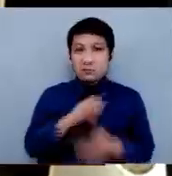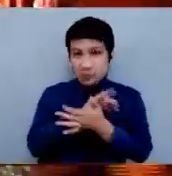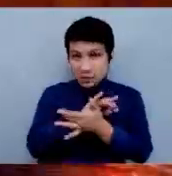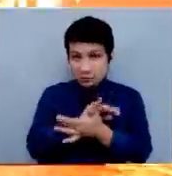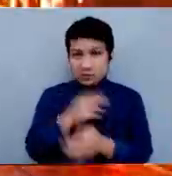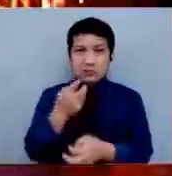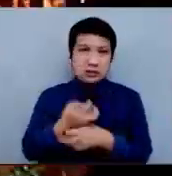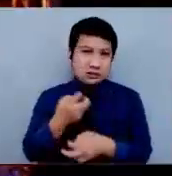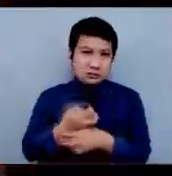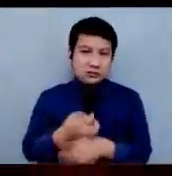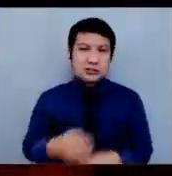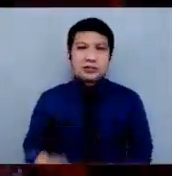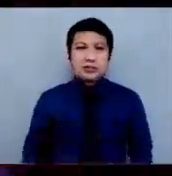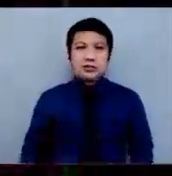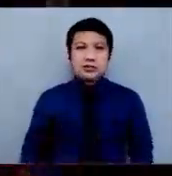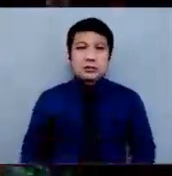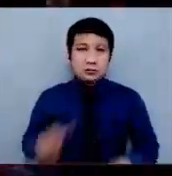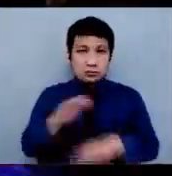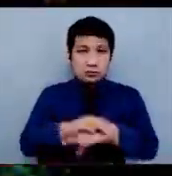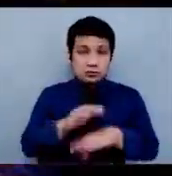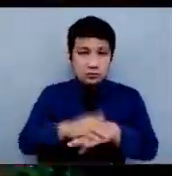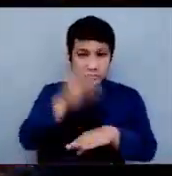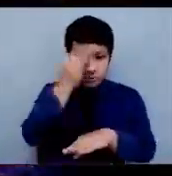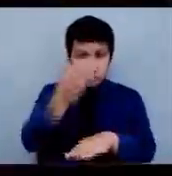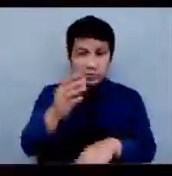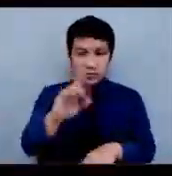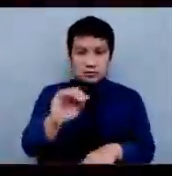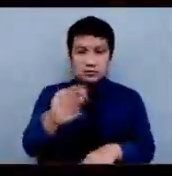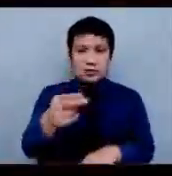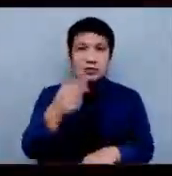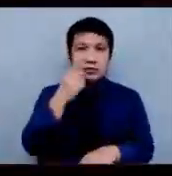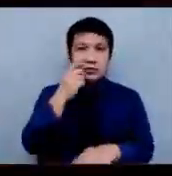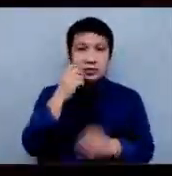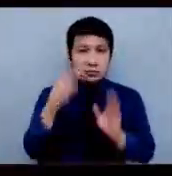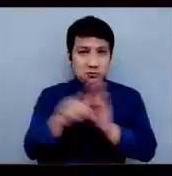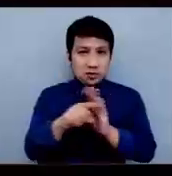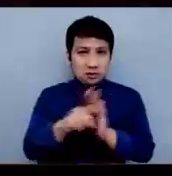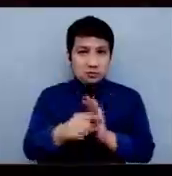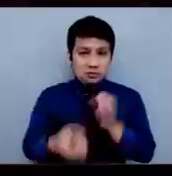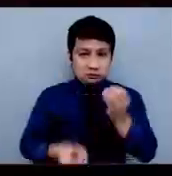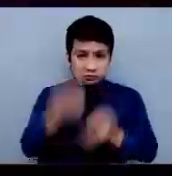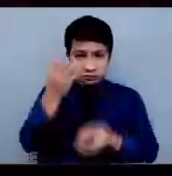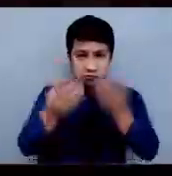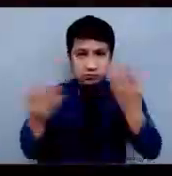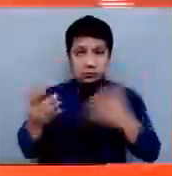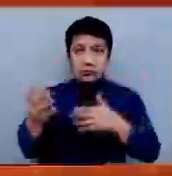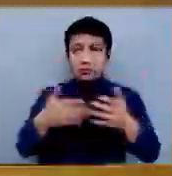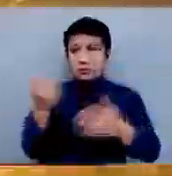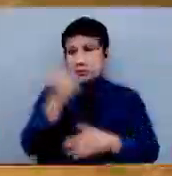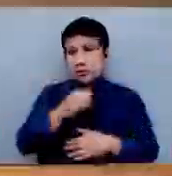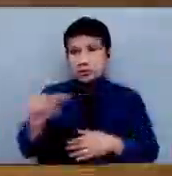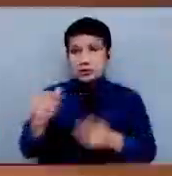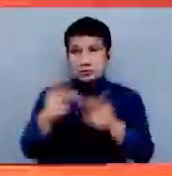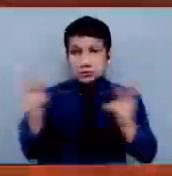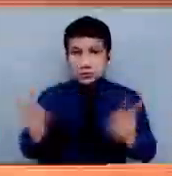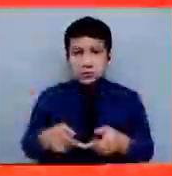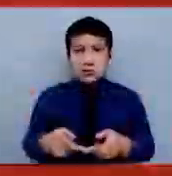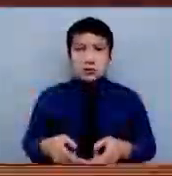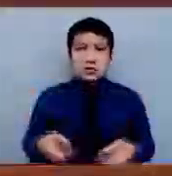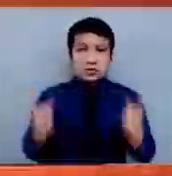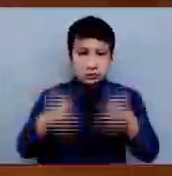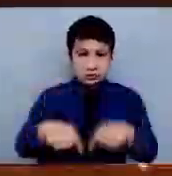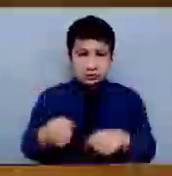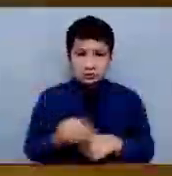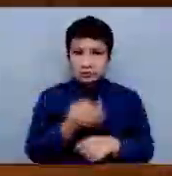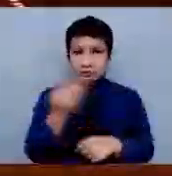eh. Nagpaalala naman ang health department sa publiko na bawal ang paggamit ng paputok sa kung saan-saan lang. Sa ilalim kasi